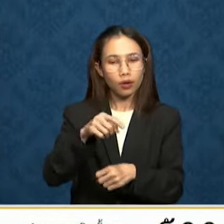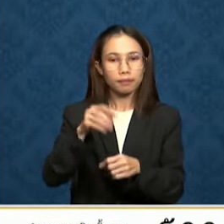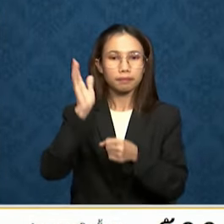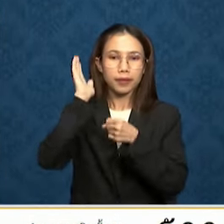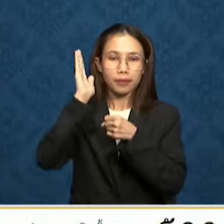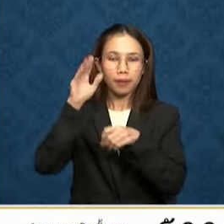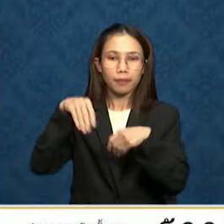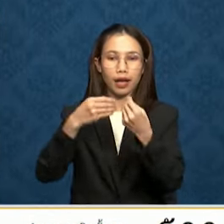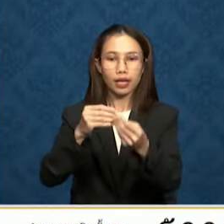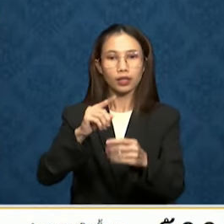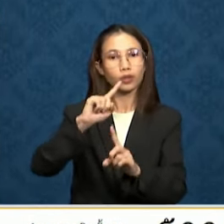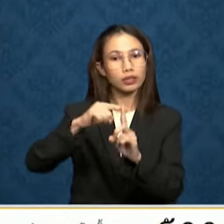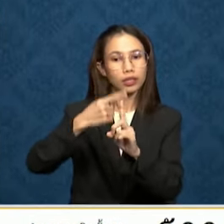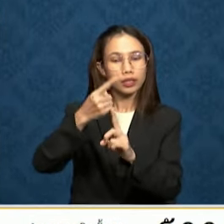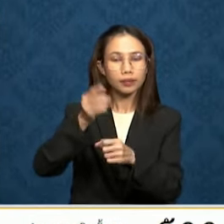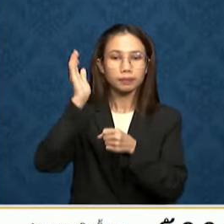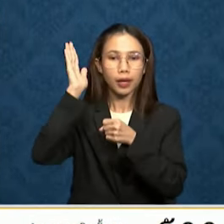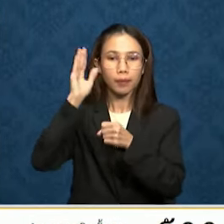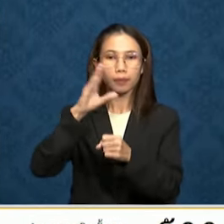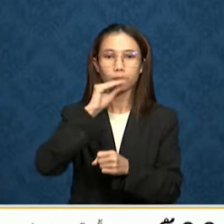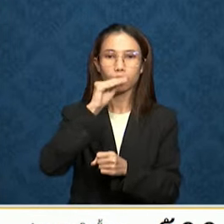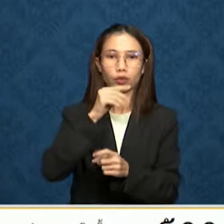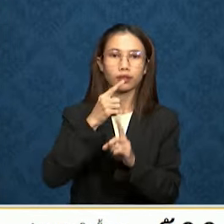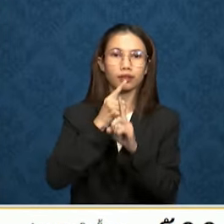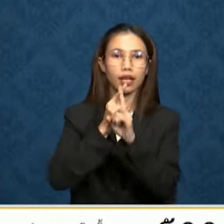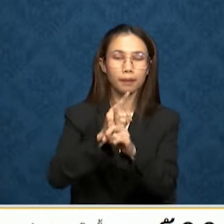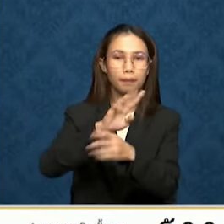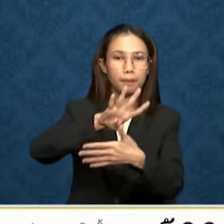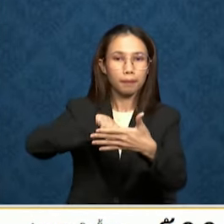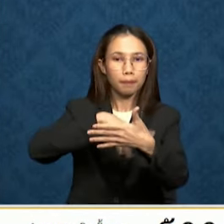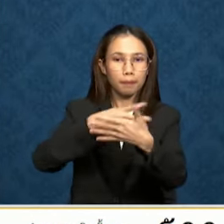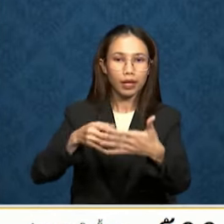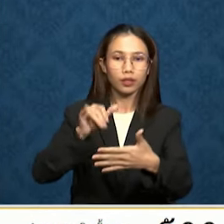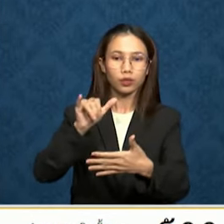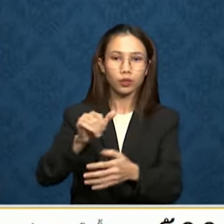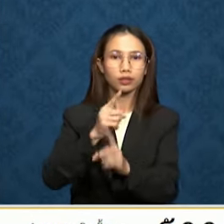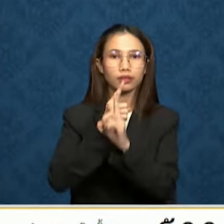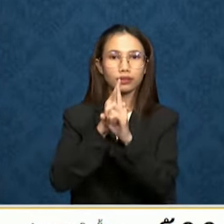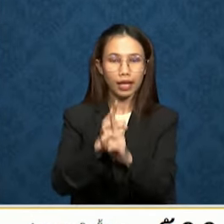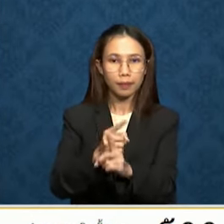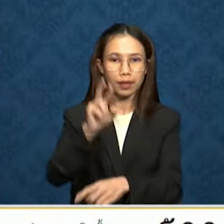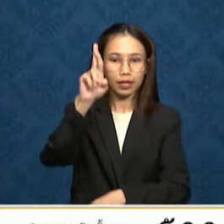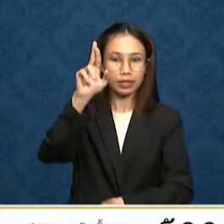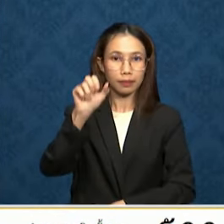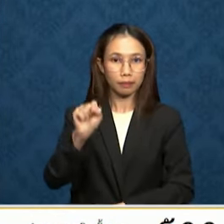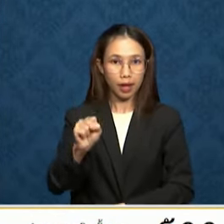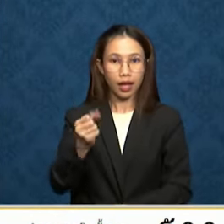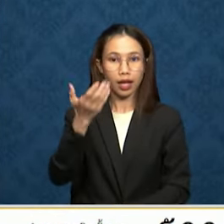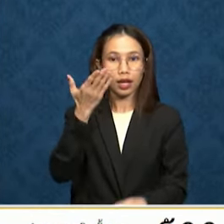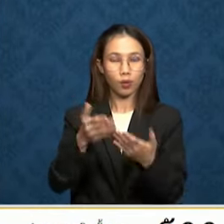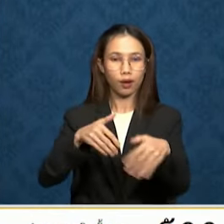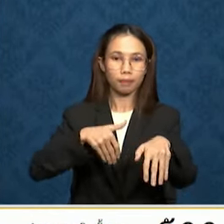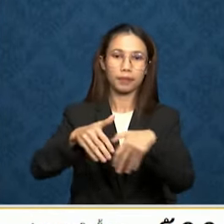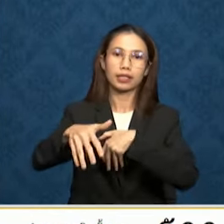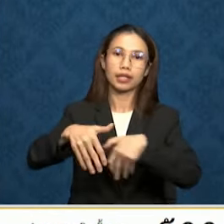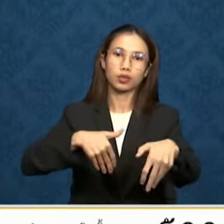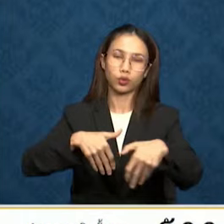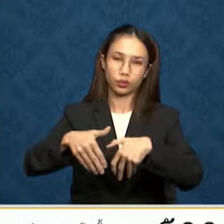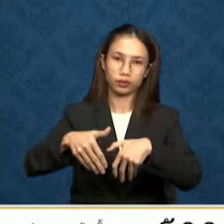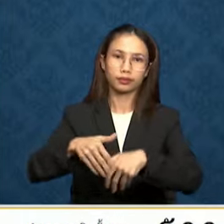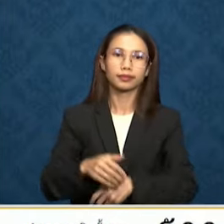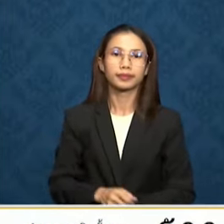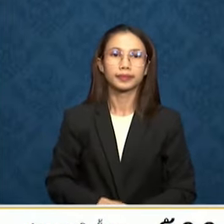ต้นปีที่มาพร้อมกับยุทธศาสตร์การจัดสรรโดยต้องเป็นการแถลงต่อสภาแล้วก็แถลงต่อหน้าประชาชน